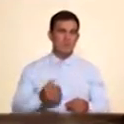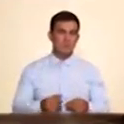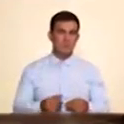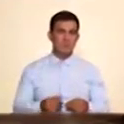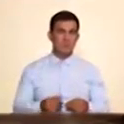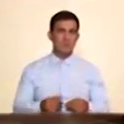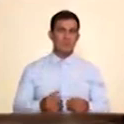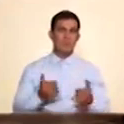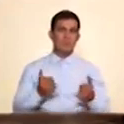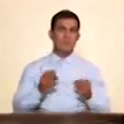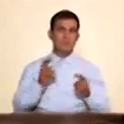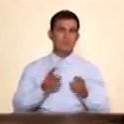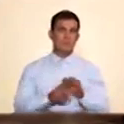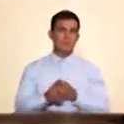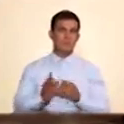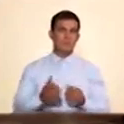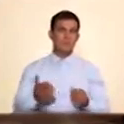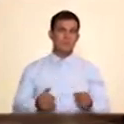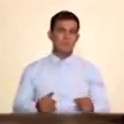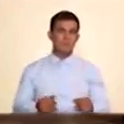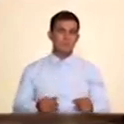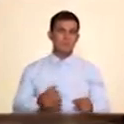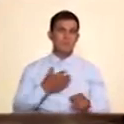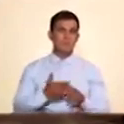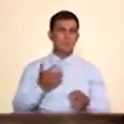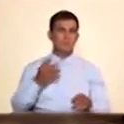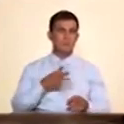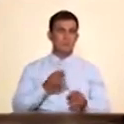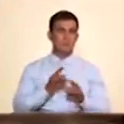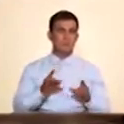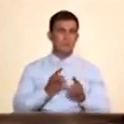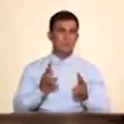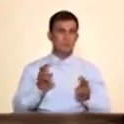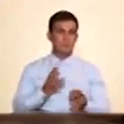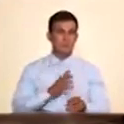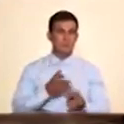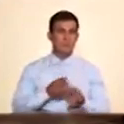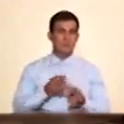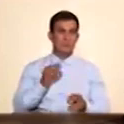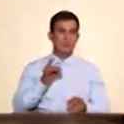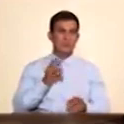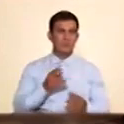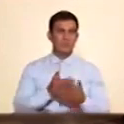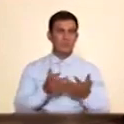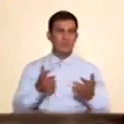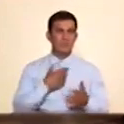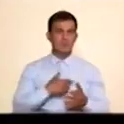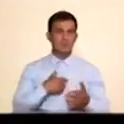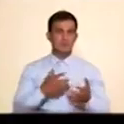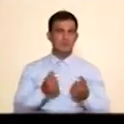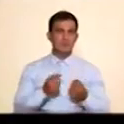Bugungi mavzumizni boshlasak. O'tgan mavzudan sizga ma'lumki, Franklar o'z davlatlariga asos solib